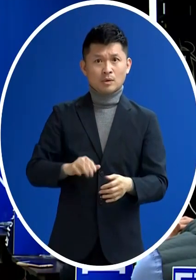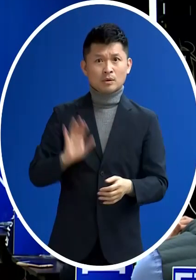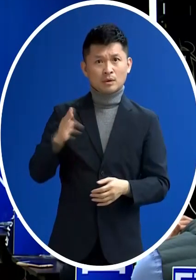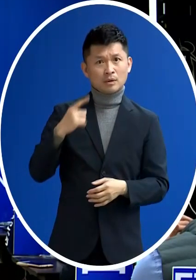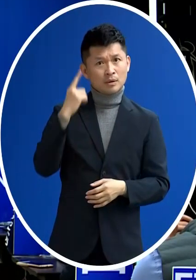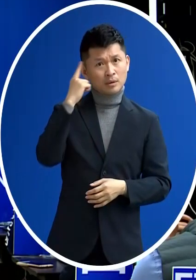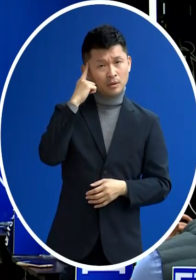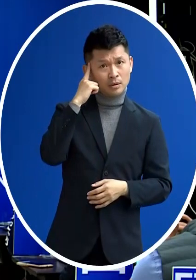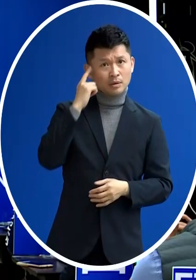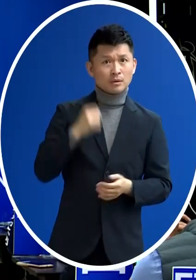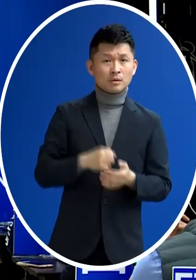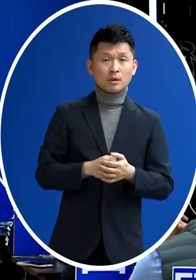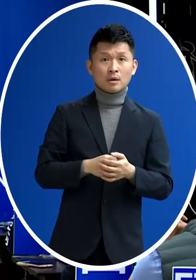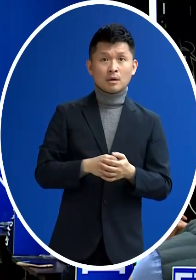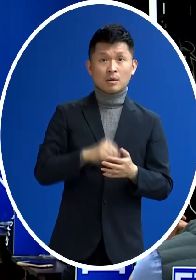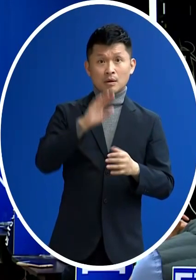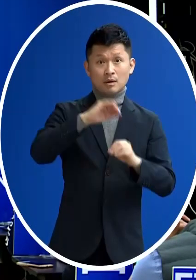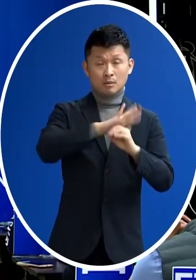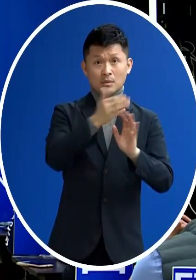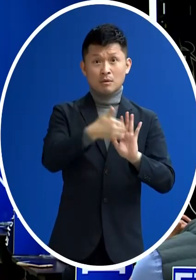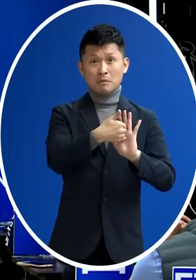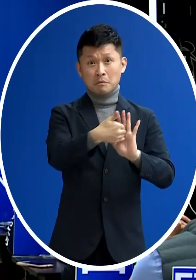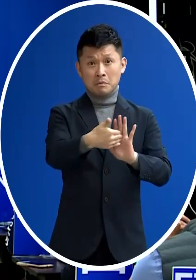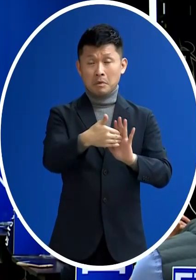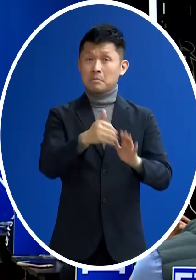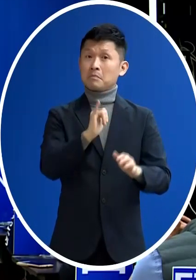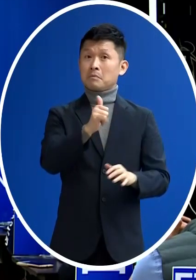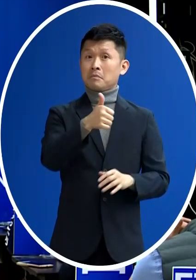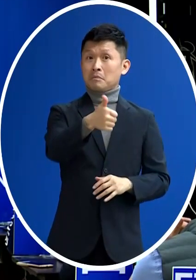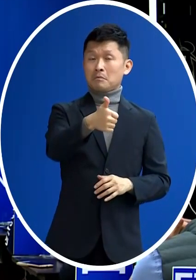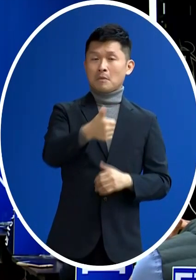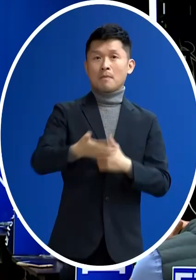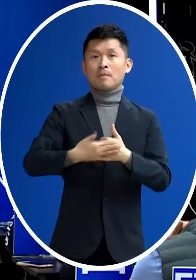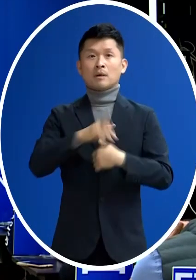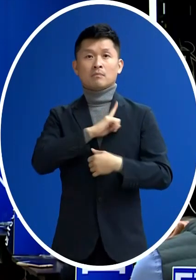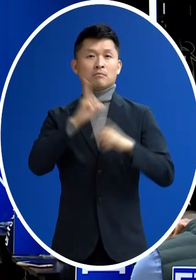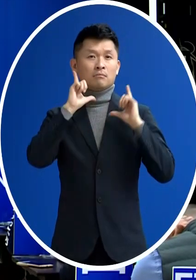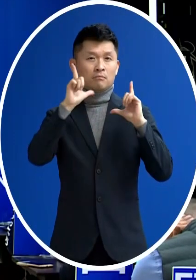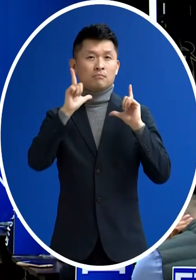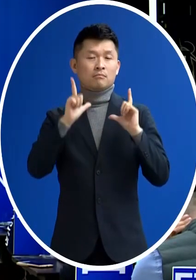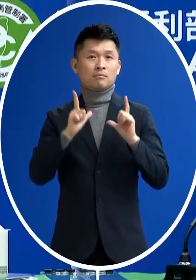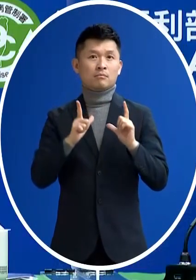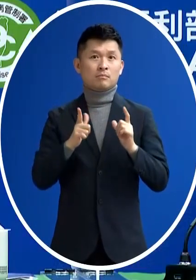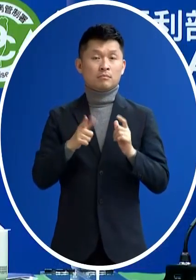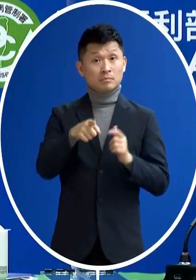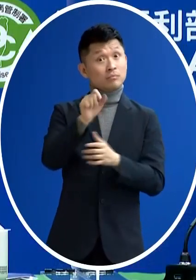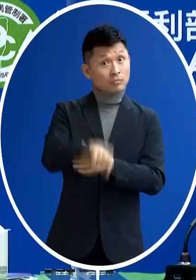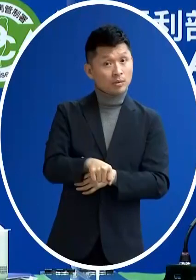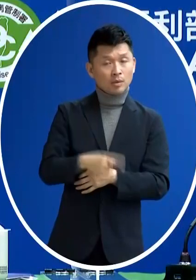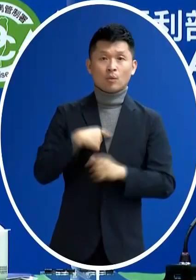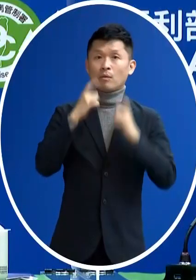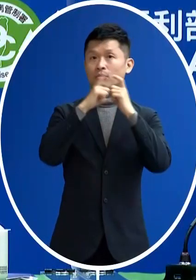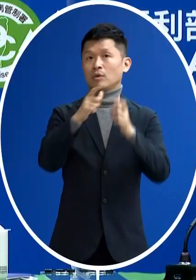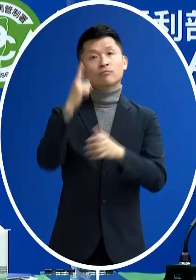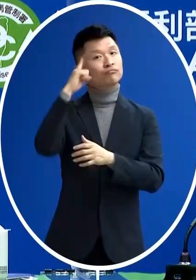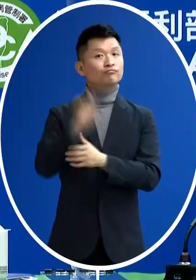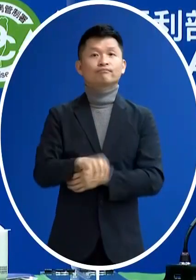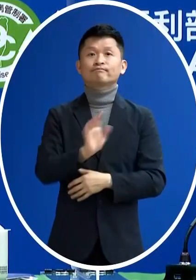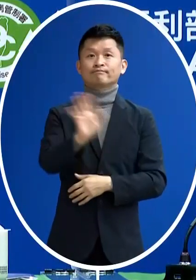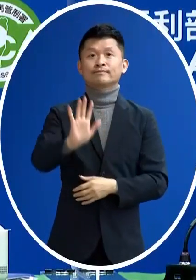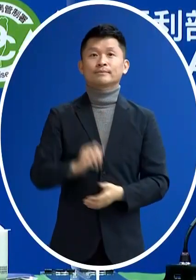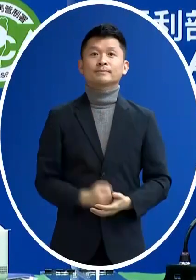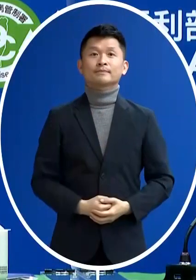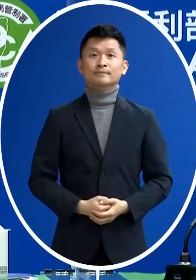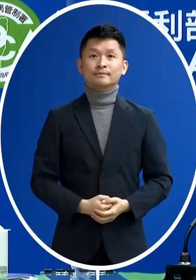解封跟防疫成果来垫高自己参选的声量，你同意这样的看法吗？ 不同意。